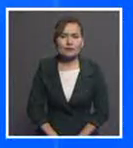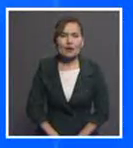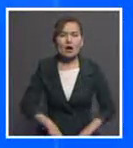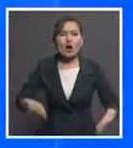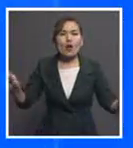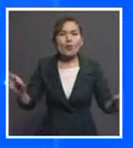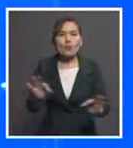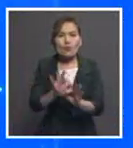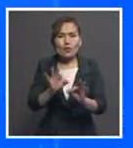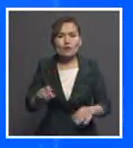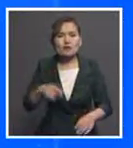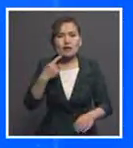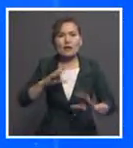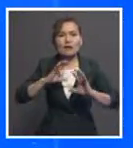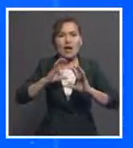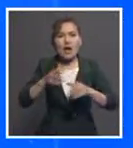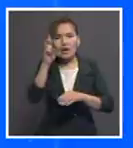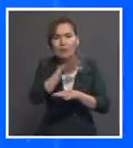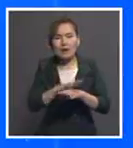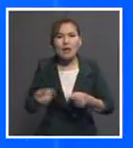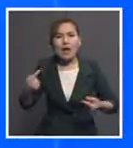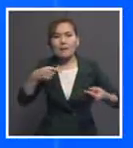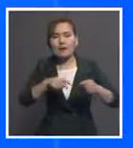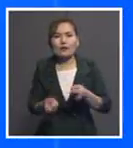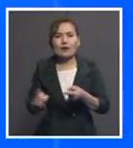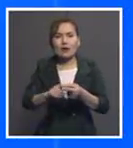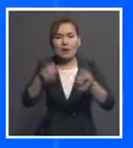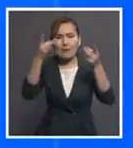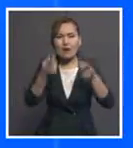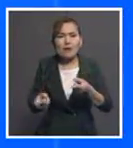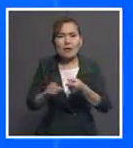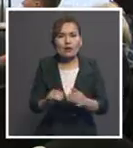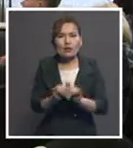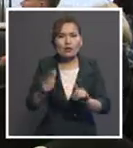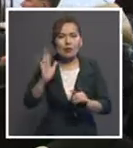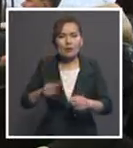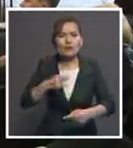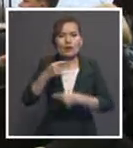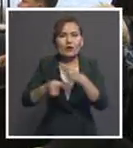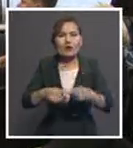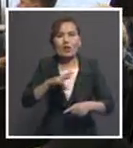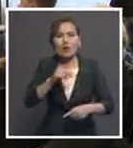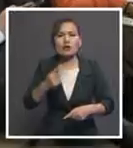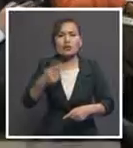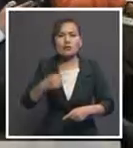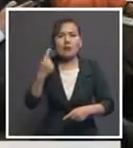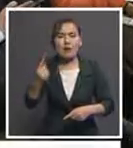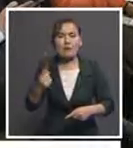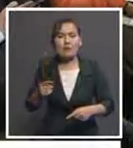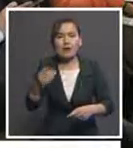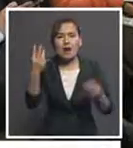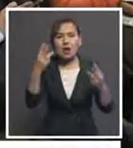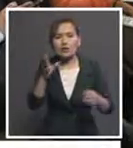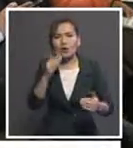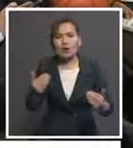Музыка тілі әлем елдерін бір-бірімен шақындастырып, мәдени байланысты арттырады. Бұл туралы дәстүрлі Наурыз 21 заманауи музыка фестивалінде